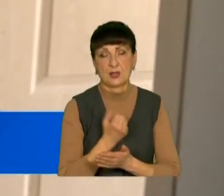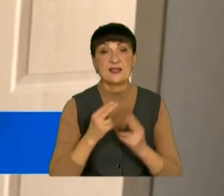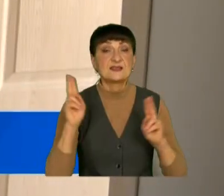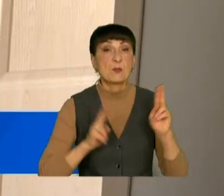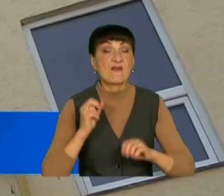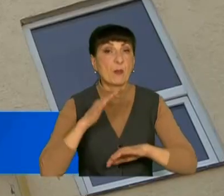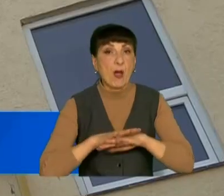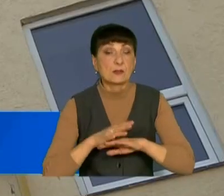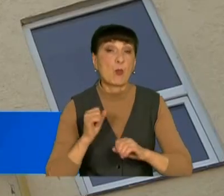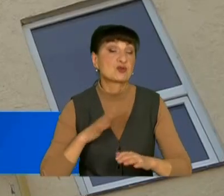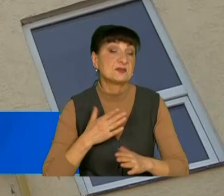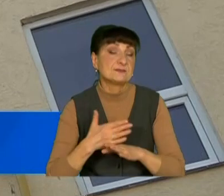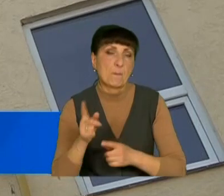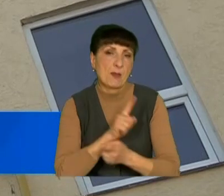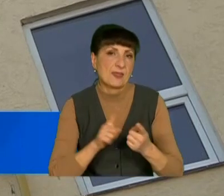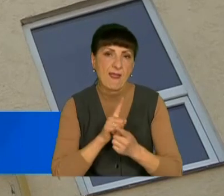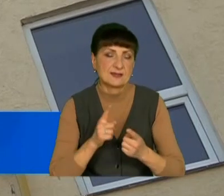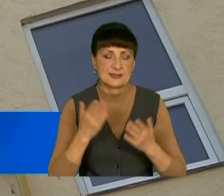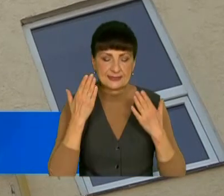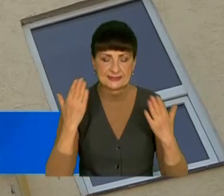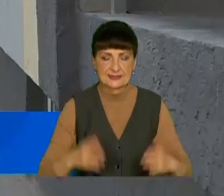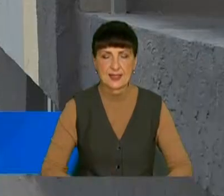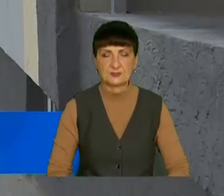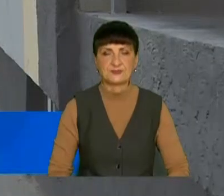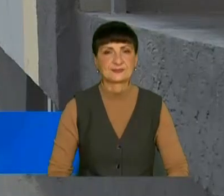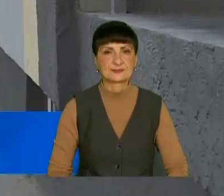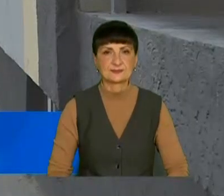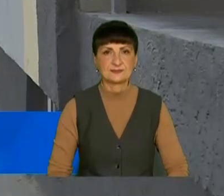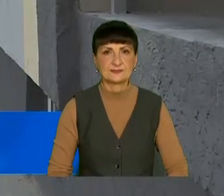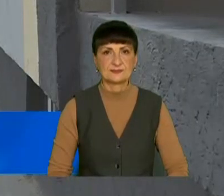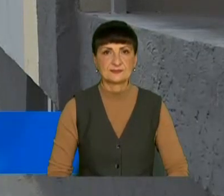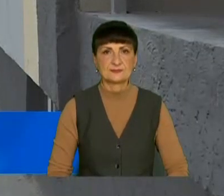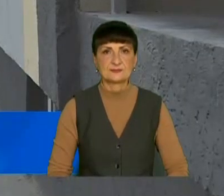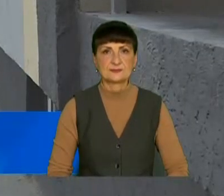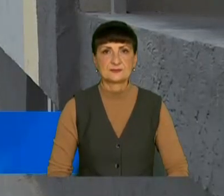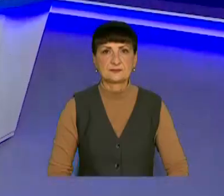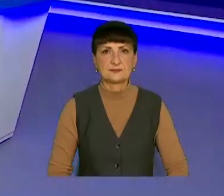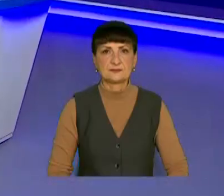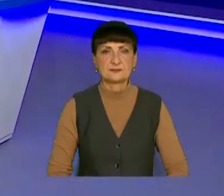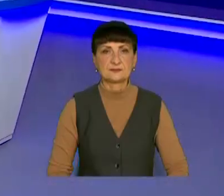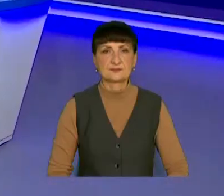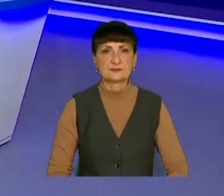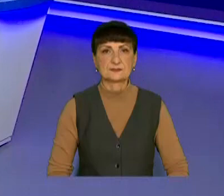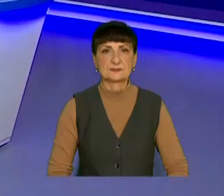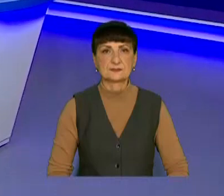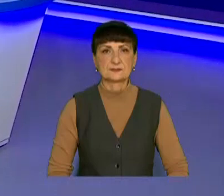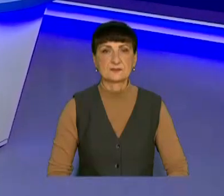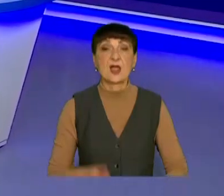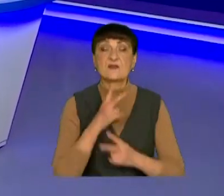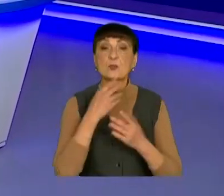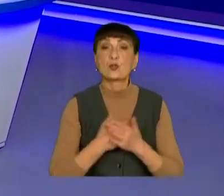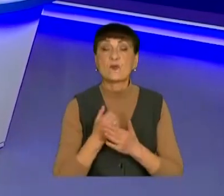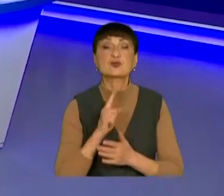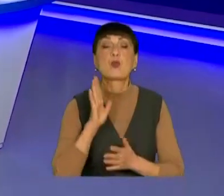банка снова не поменяются. Рустам Раубаев, Рашидин Якупов, Алишер Ергалиев, телеканал Алматы. Вы смотрите